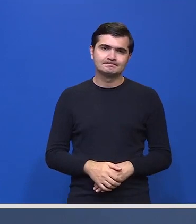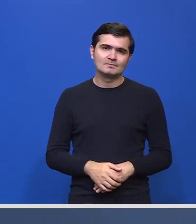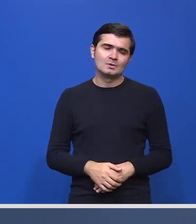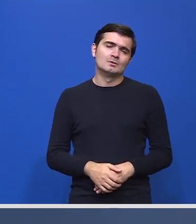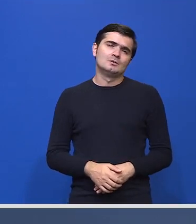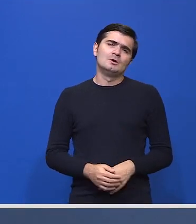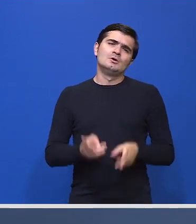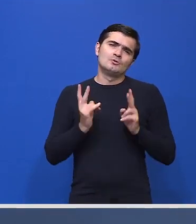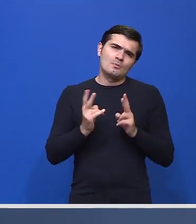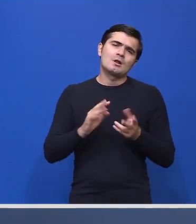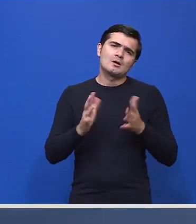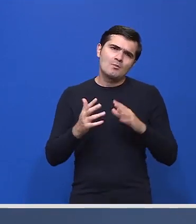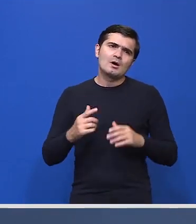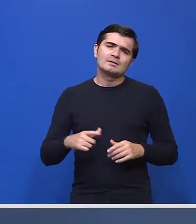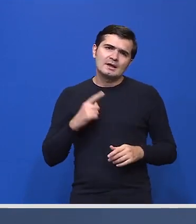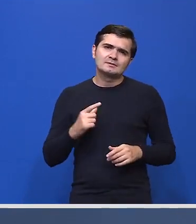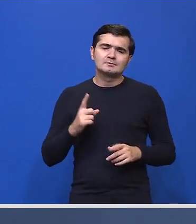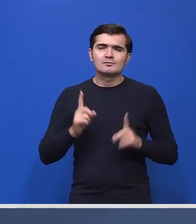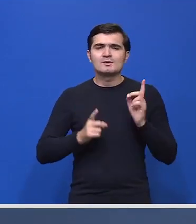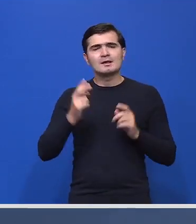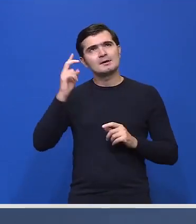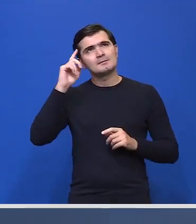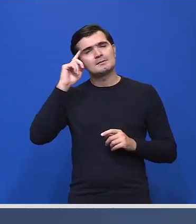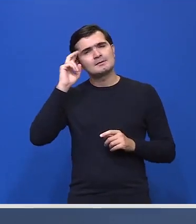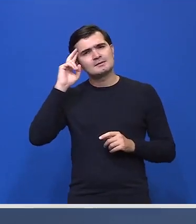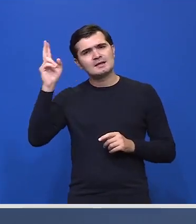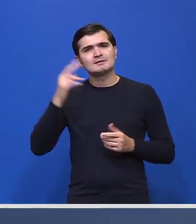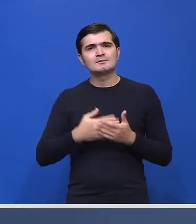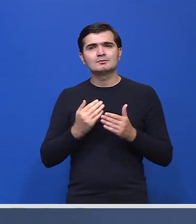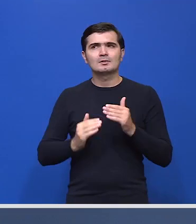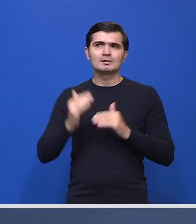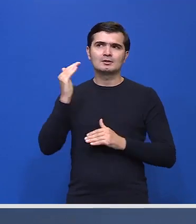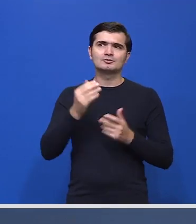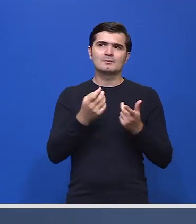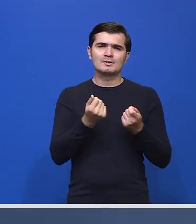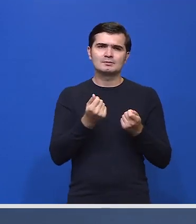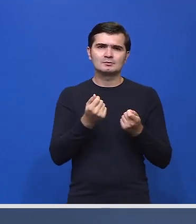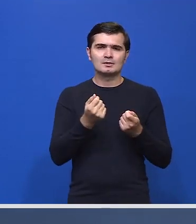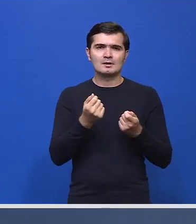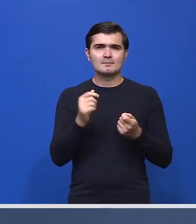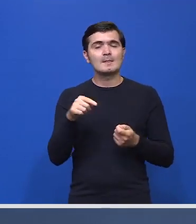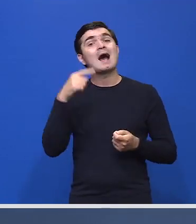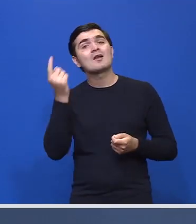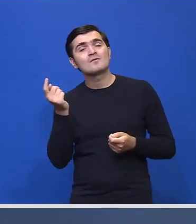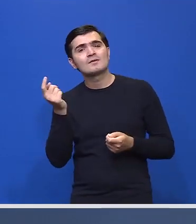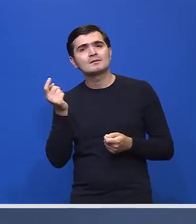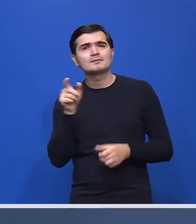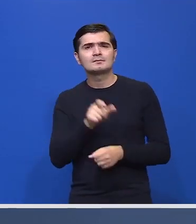Evident, poate există intenții de creștere a prețurilor altfel decât cele